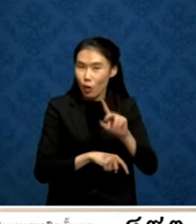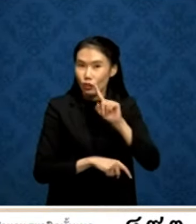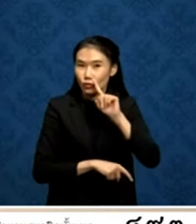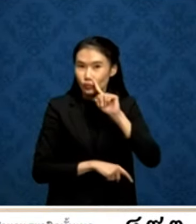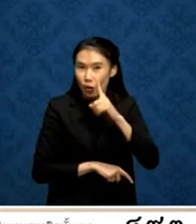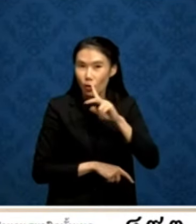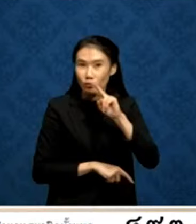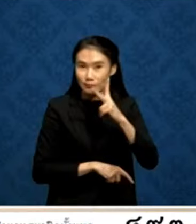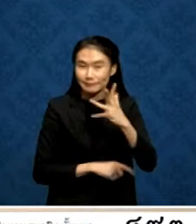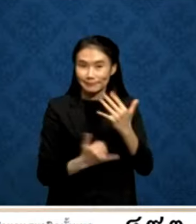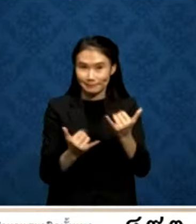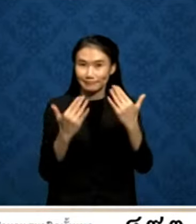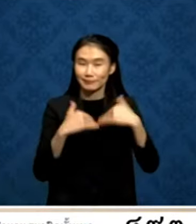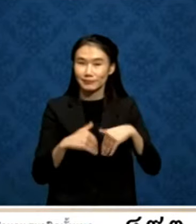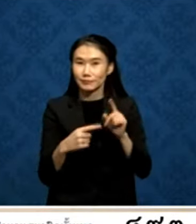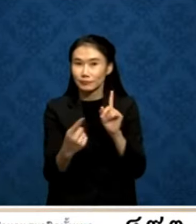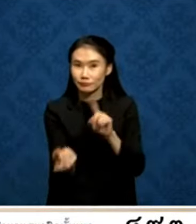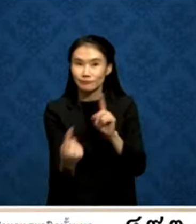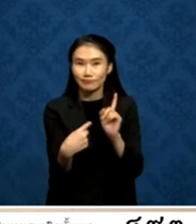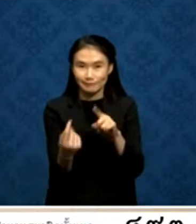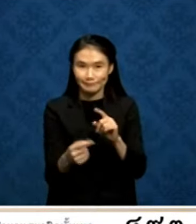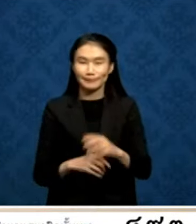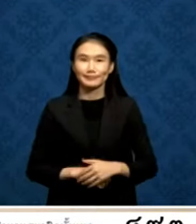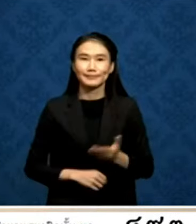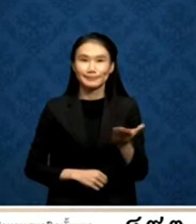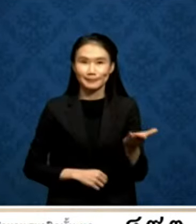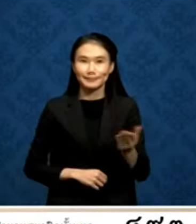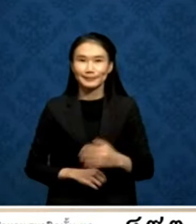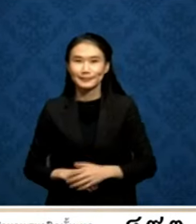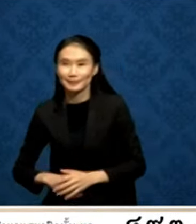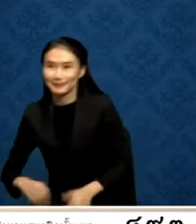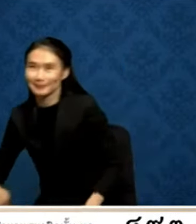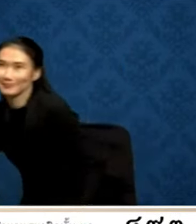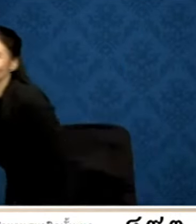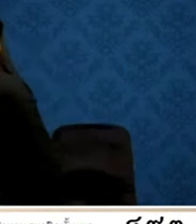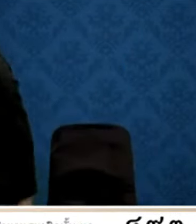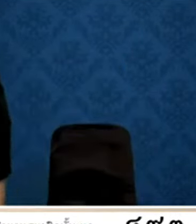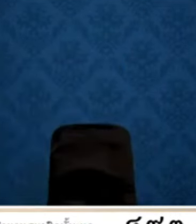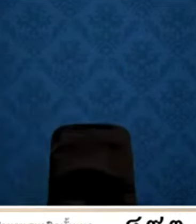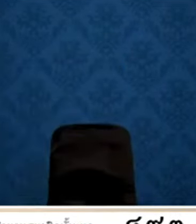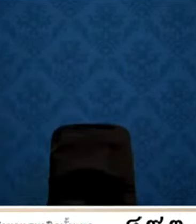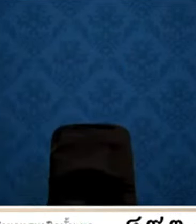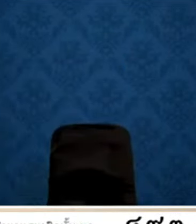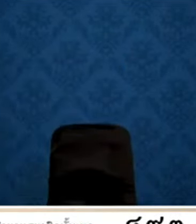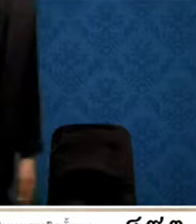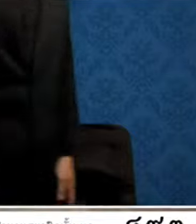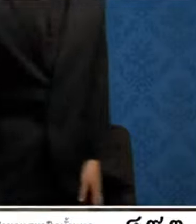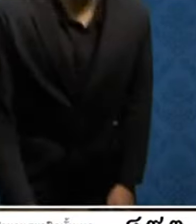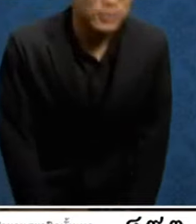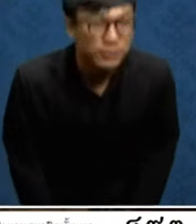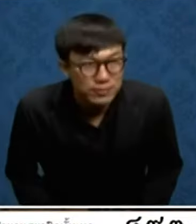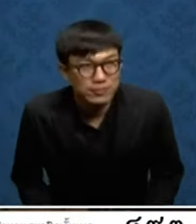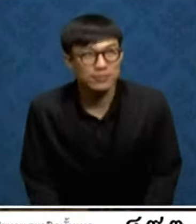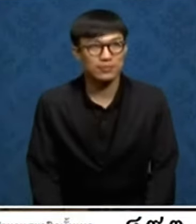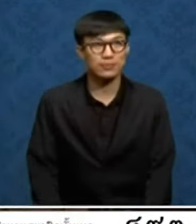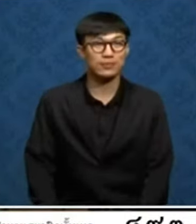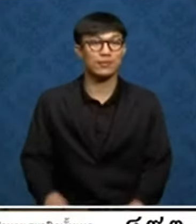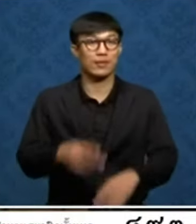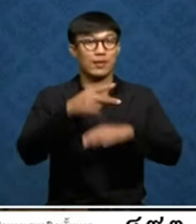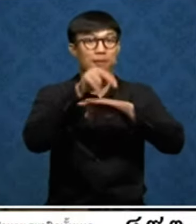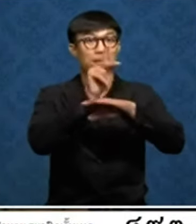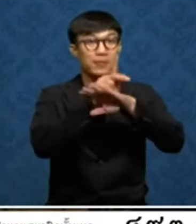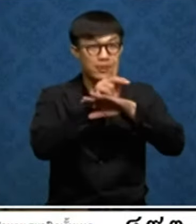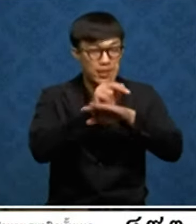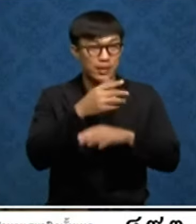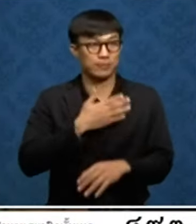ที่3ด้วยนะครับทั้งผู้ถามและผู้ตอบครับเชิญครับ เรียนท่านประธานสภาที่เคารพครับผมศาสตร์คุ้มคงสมาชิกสภาผู้แทนราษฎรจังหวั